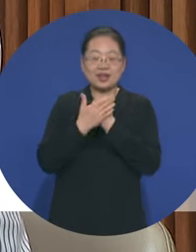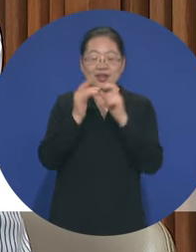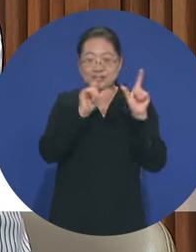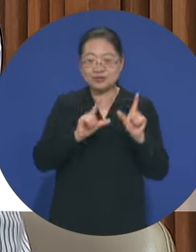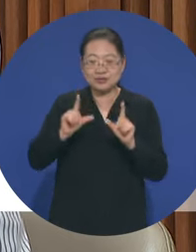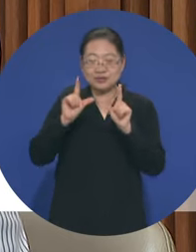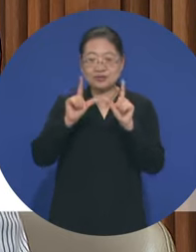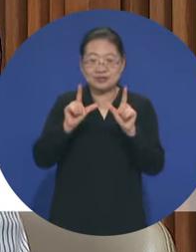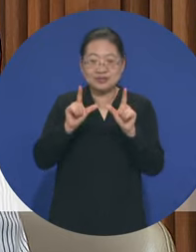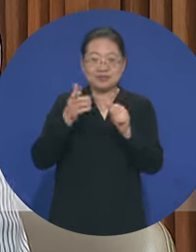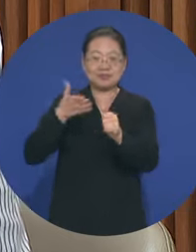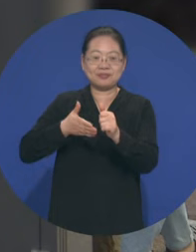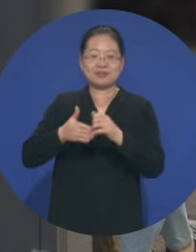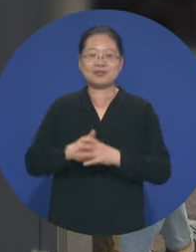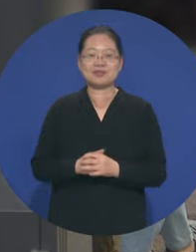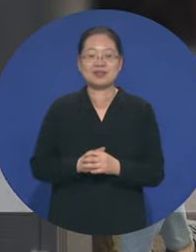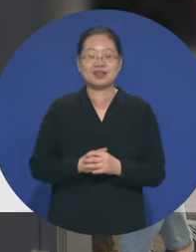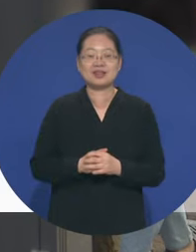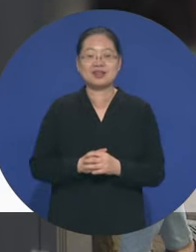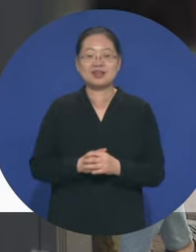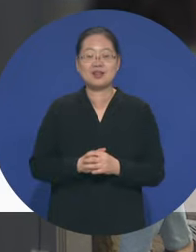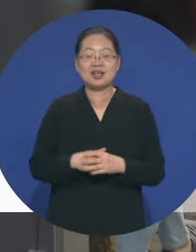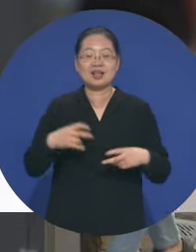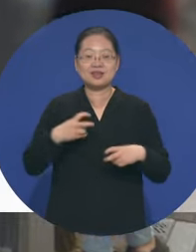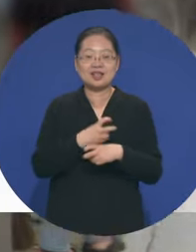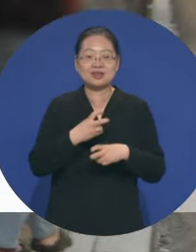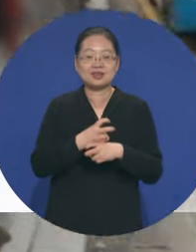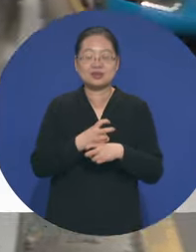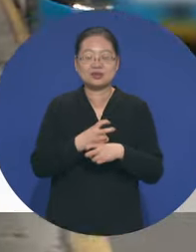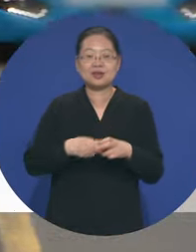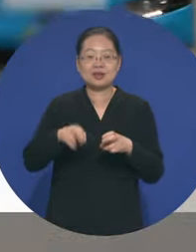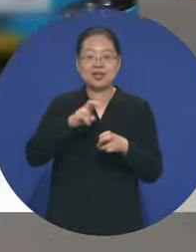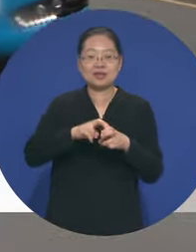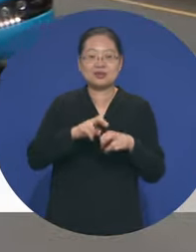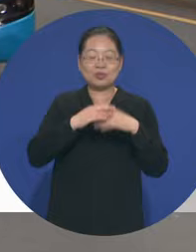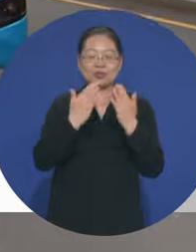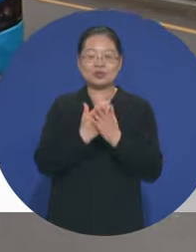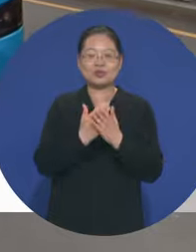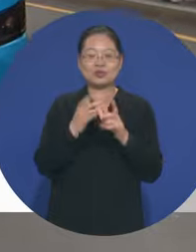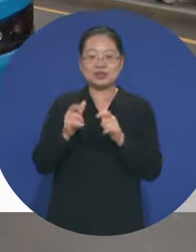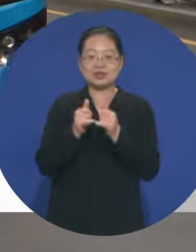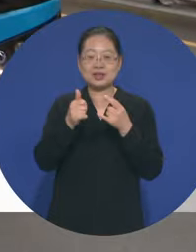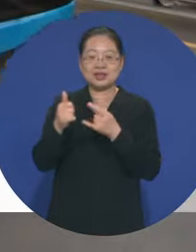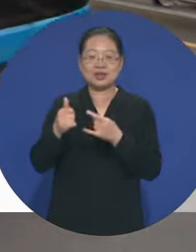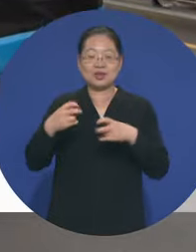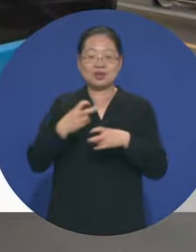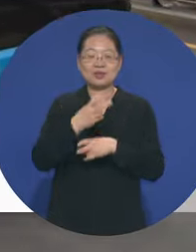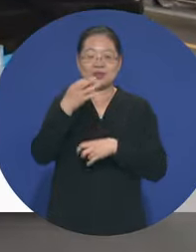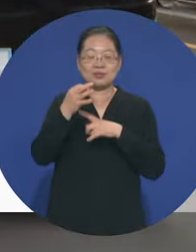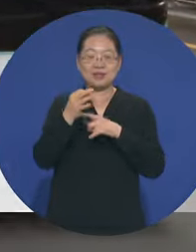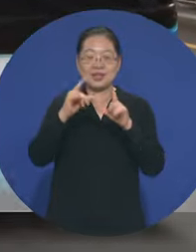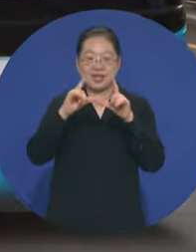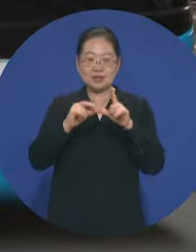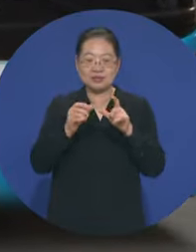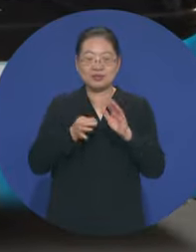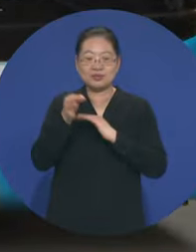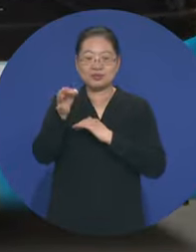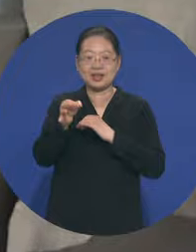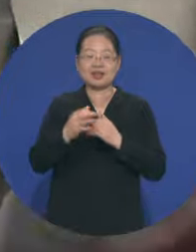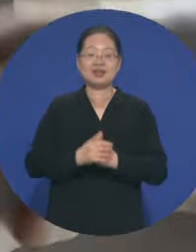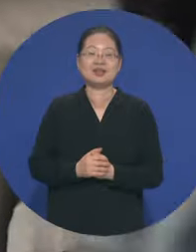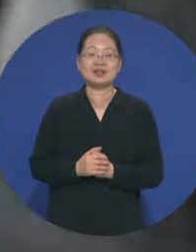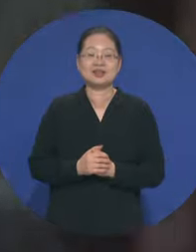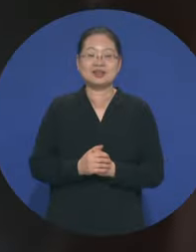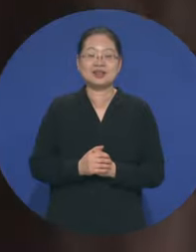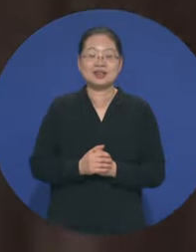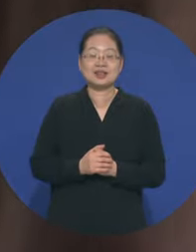혜택들 누리시면서 더 경기 패스는 대중교통을 이용하는 모든 도민에게 교통비 일부를 환급해주는